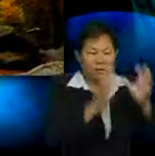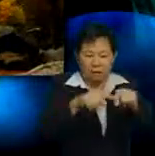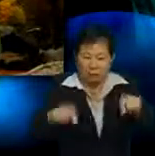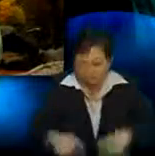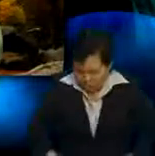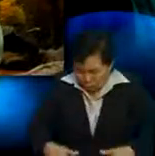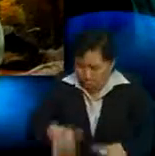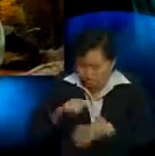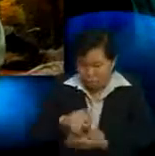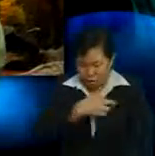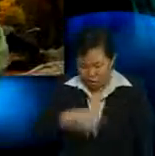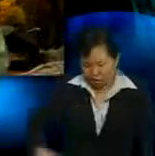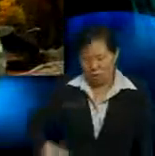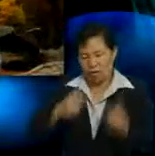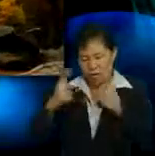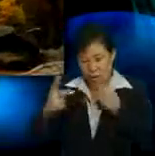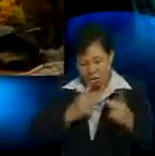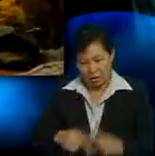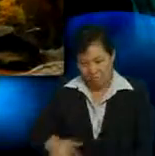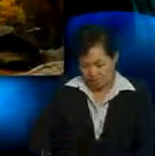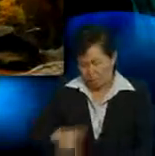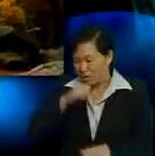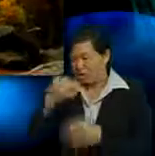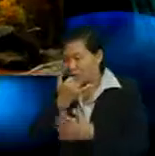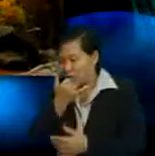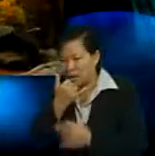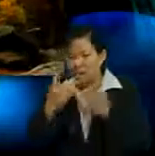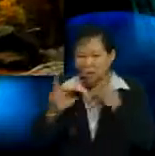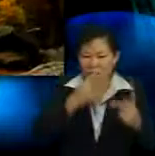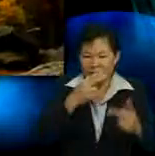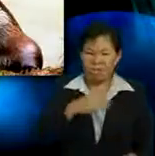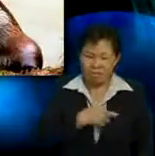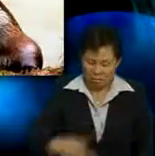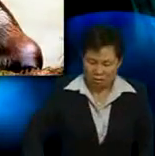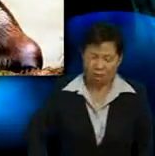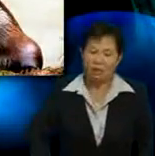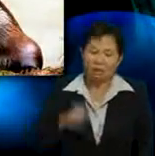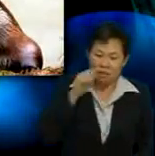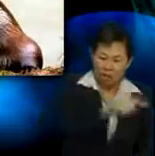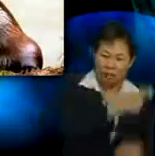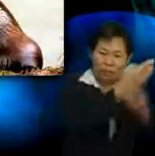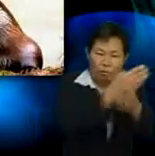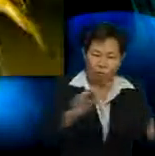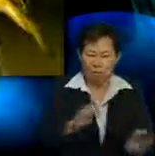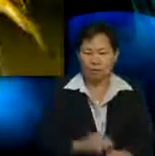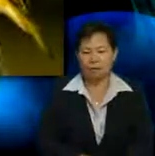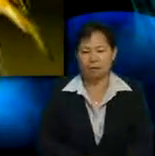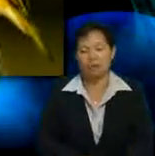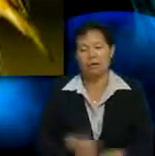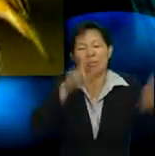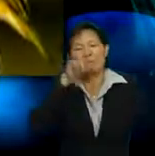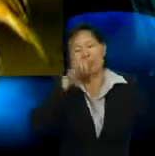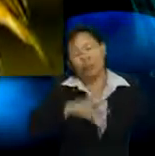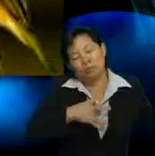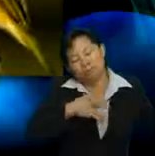lalu, kata Raja Memerang. Monyet tidak bersalah, kata Raja Memerang lagi. Kamu dibebaskan. Tempua